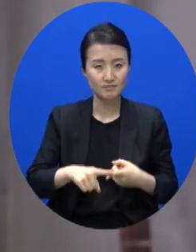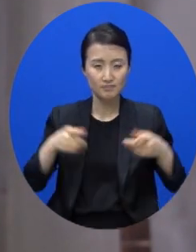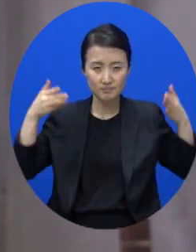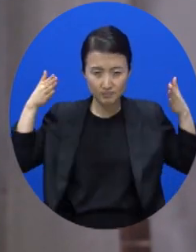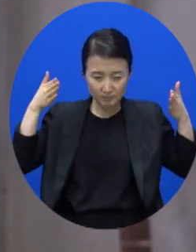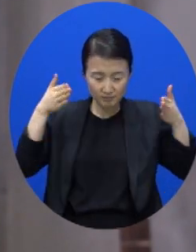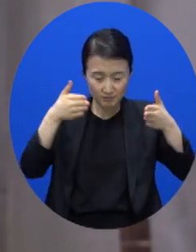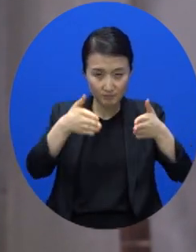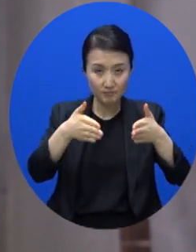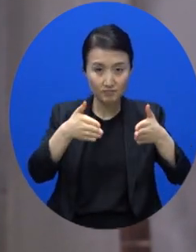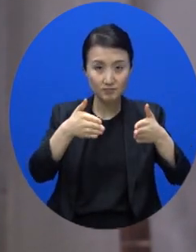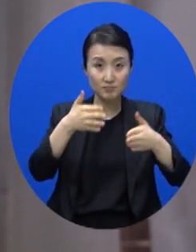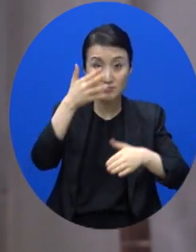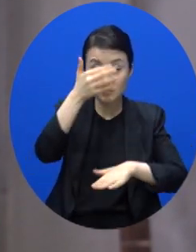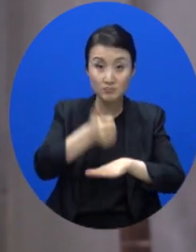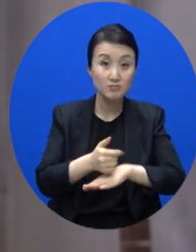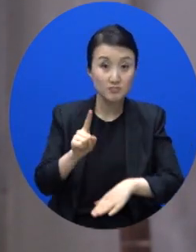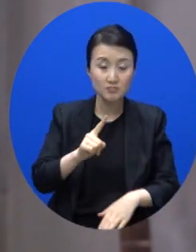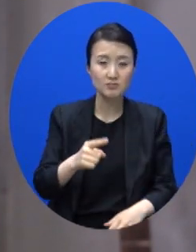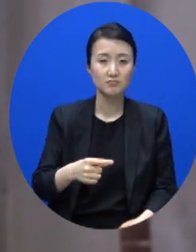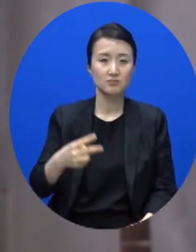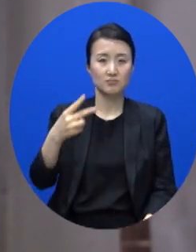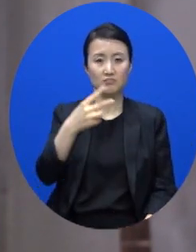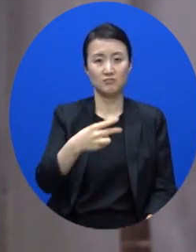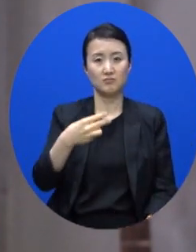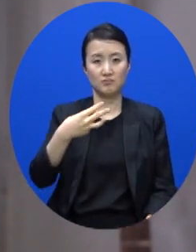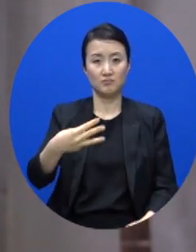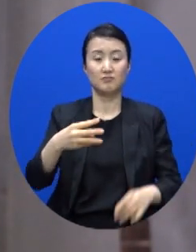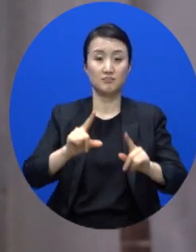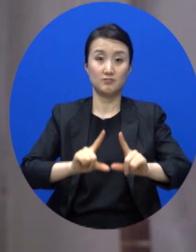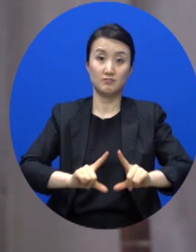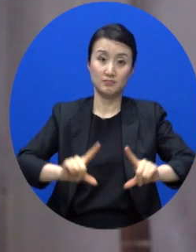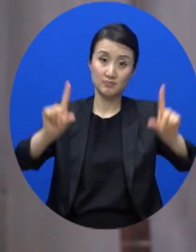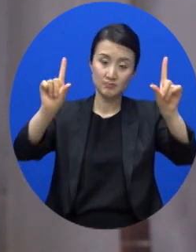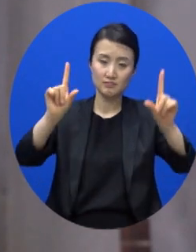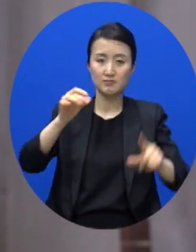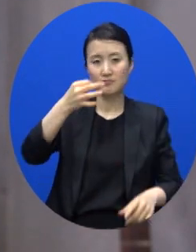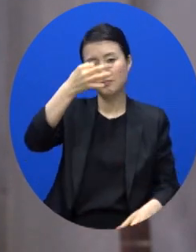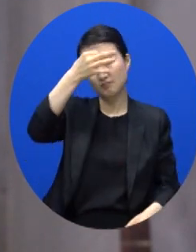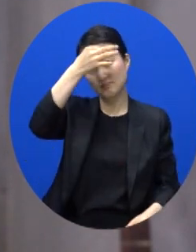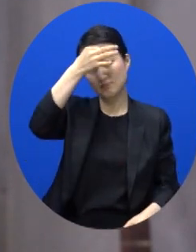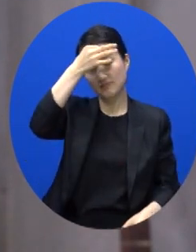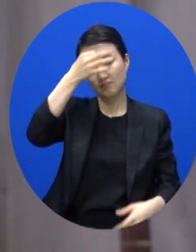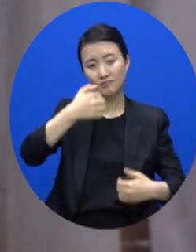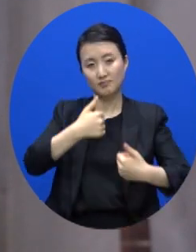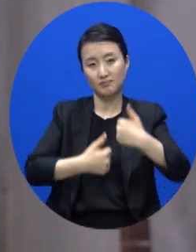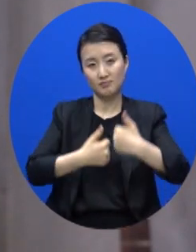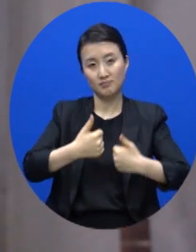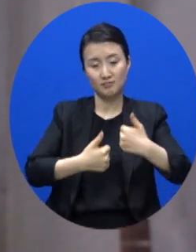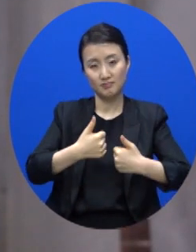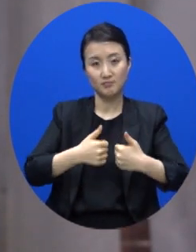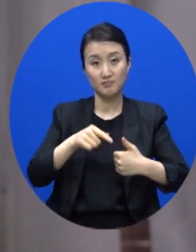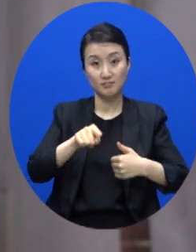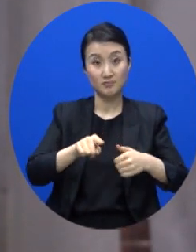2003년도에 기능 전성자라고 하는 국가에서